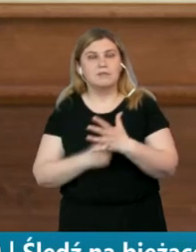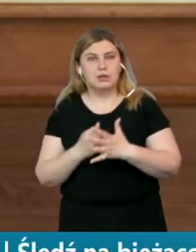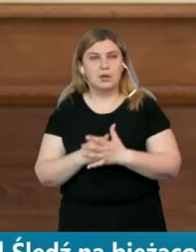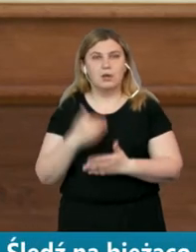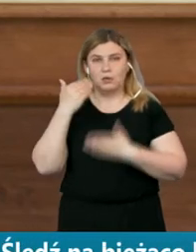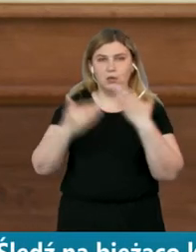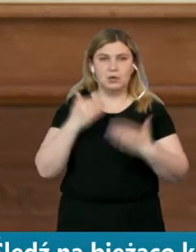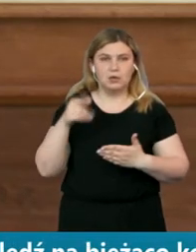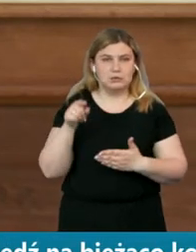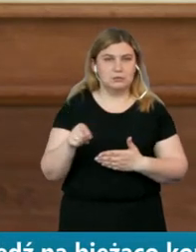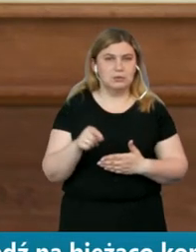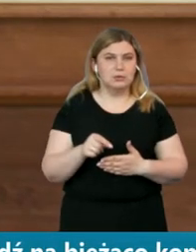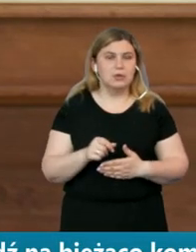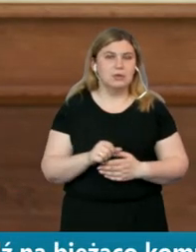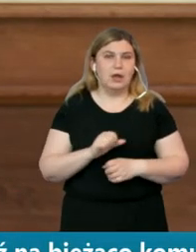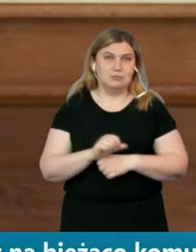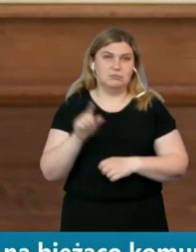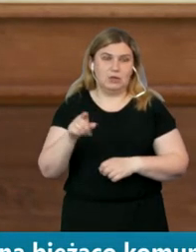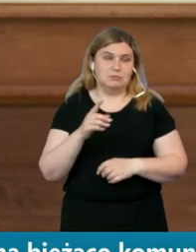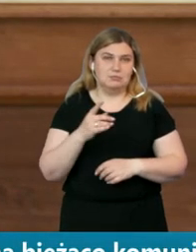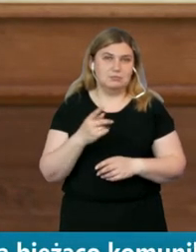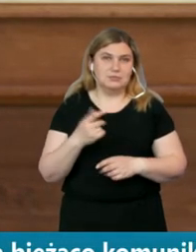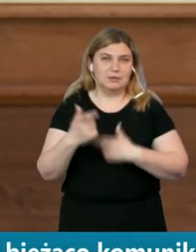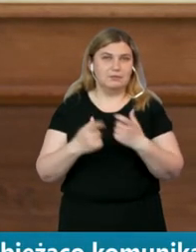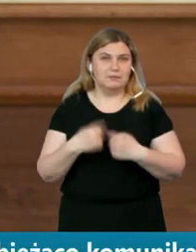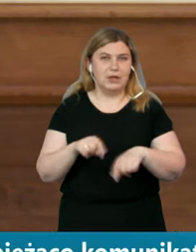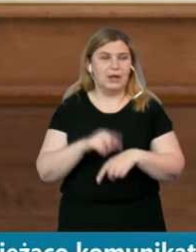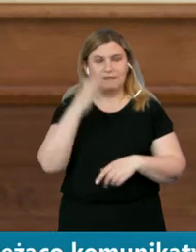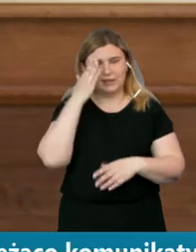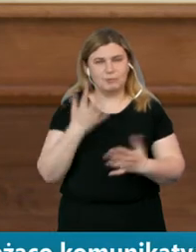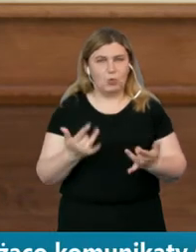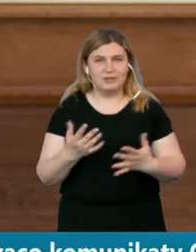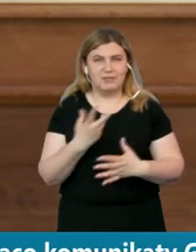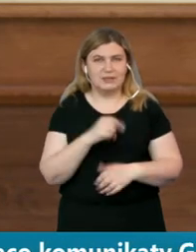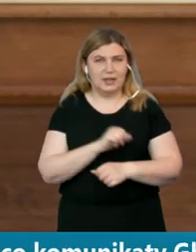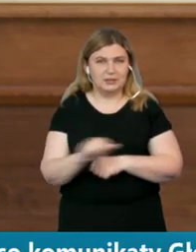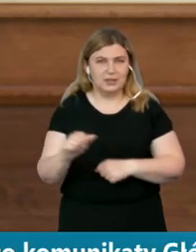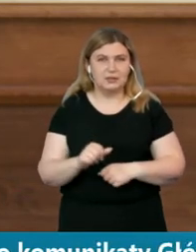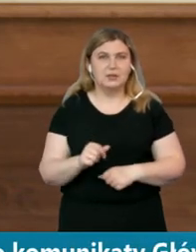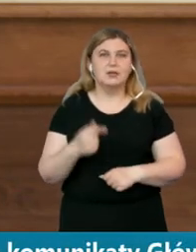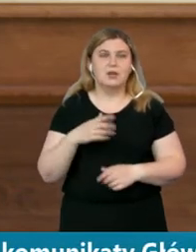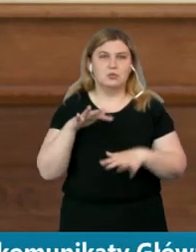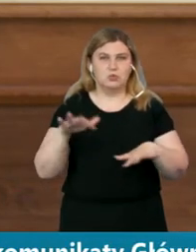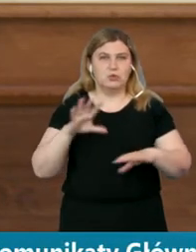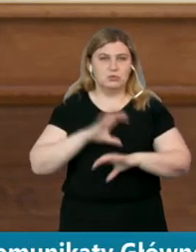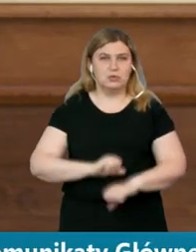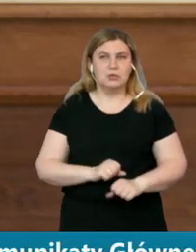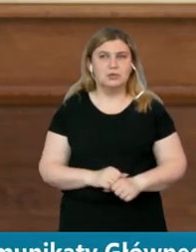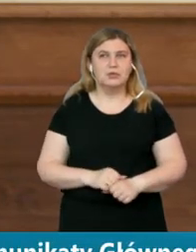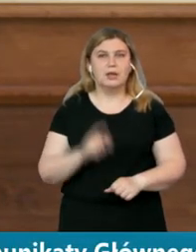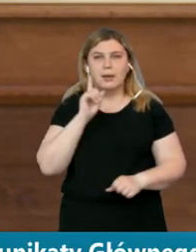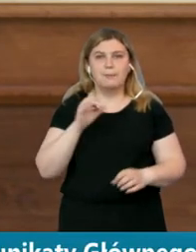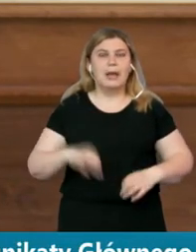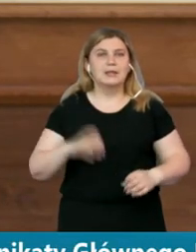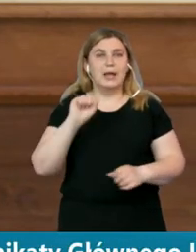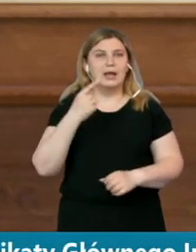że pan do tego tak podchodzi, ale wiem, że to nie jest łatwe i wymaga dużej cierpliwości. Pan Adrian. Dzień